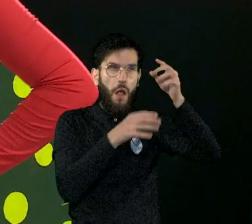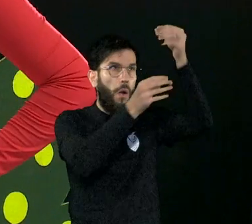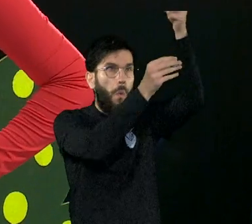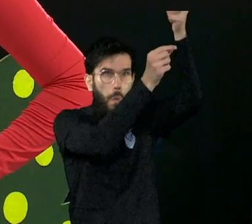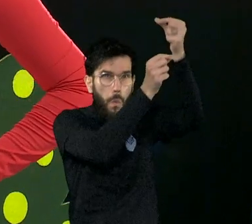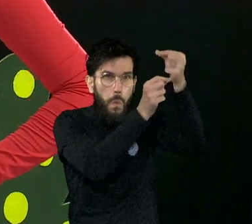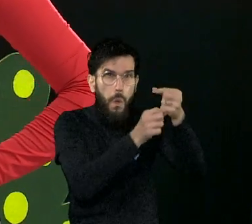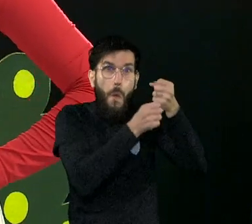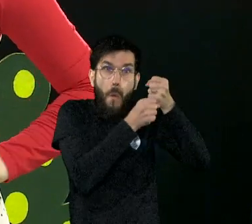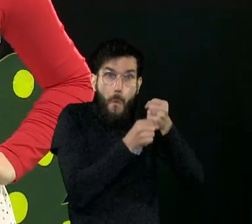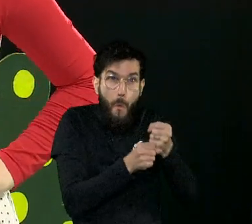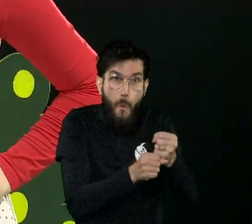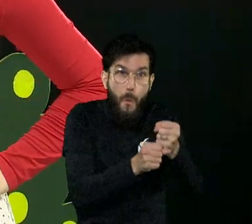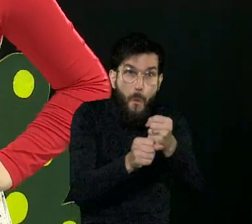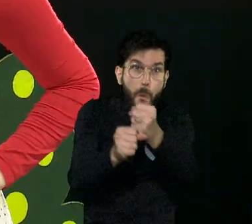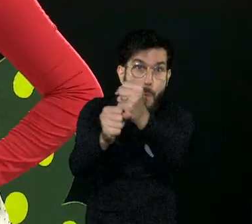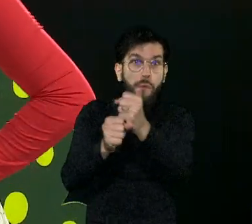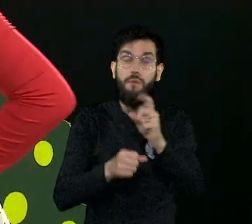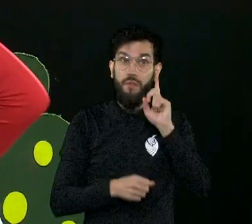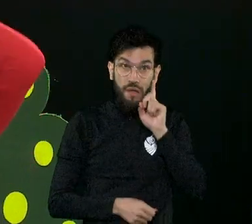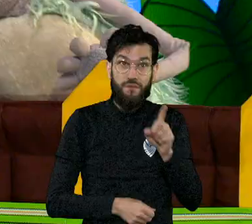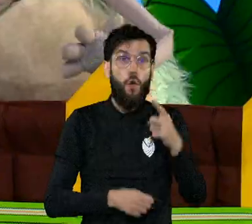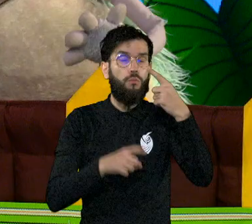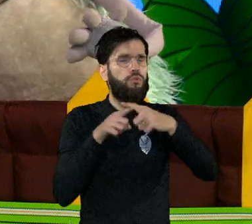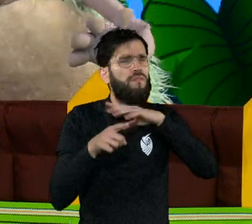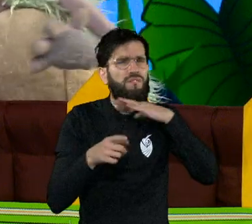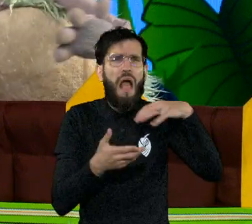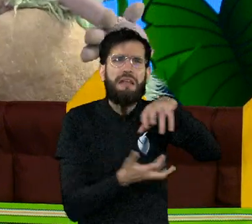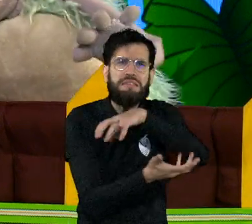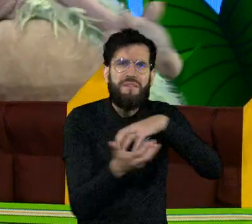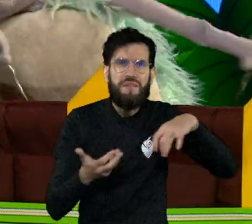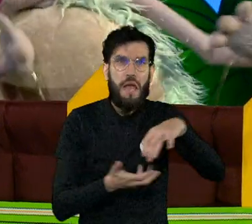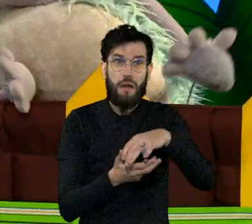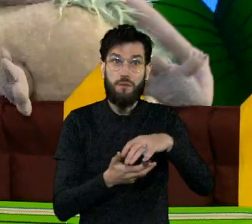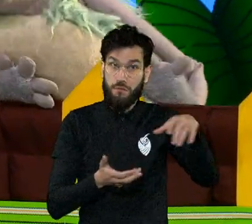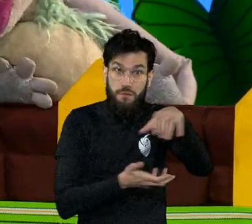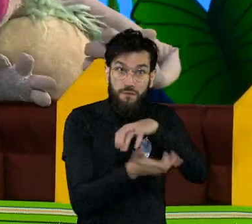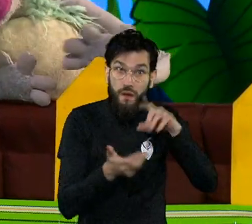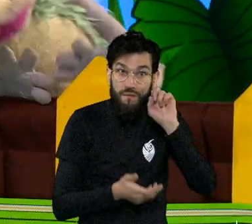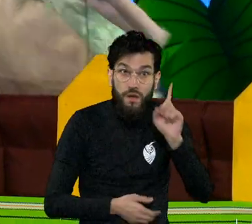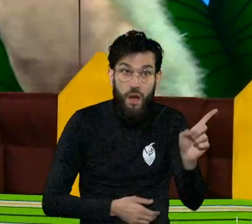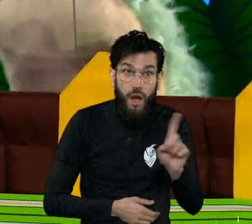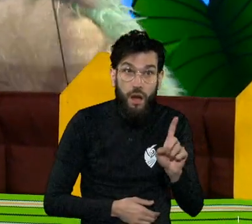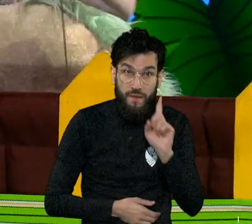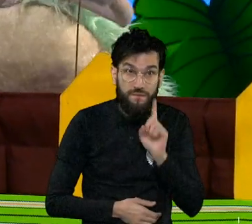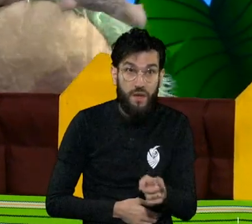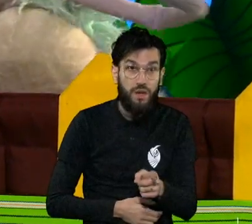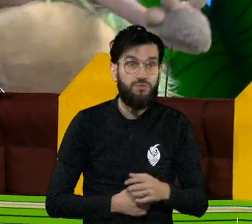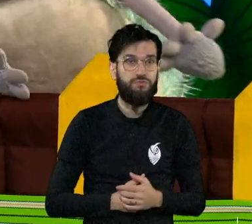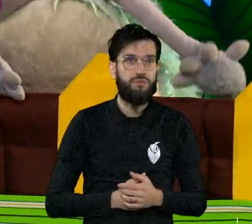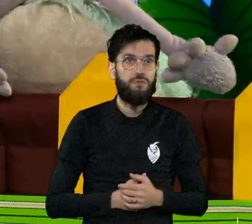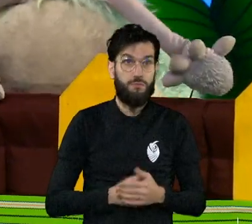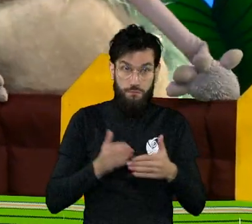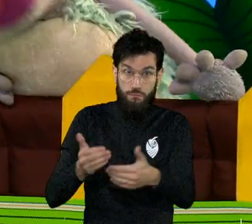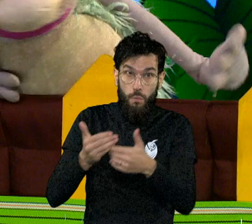volajú liany. A je tam aj veľa zvierat. To je pravda. A viete aj, aké zvieratka? Murko nám pomôže. Čo povieš?